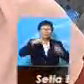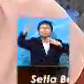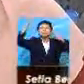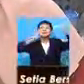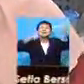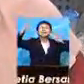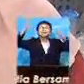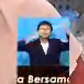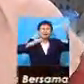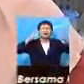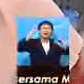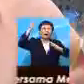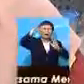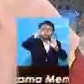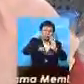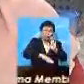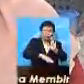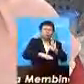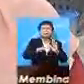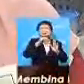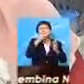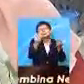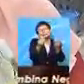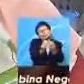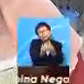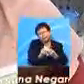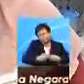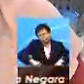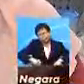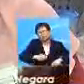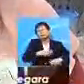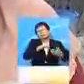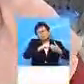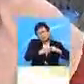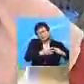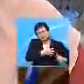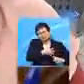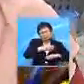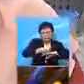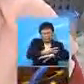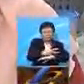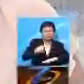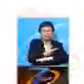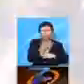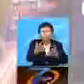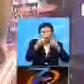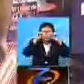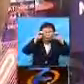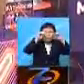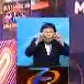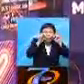ni rasa akan kuranglah dengan obesitinya, terkenal dengan jantungnya, dengan kanser. Ini yang kita nak bagi kesedaran sebenarnya.